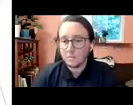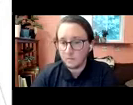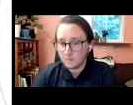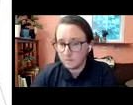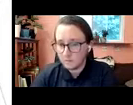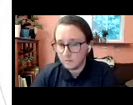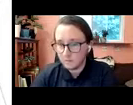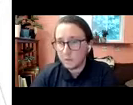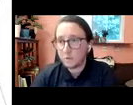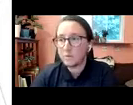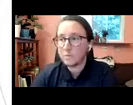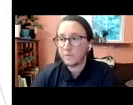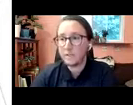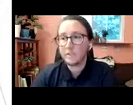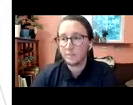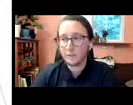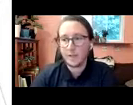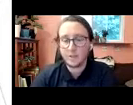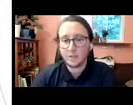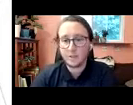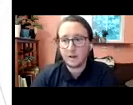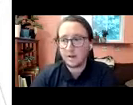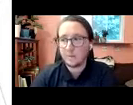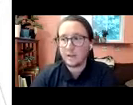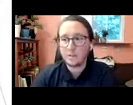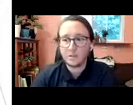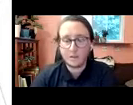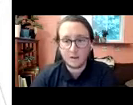Je vais aller à la conclusion, d'accord?